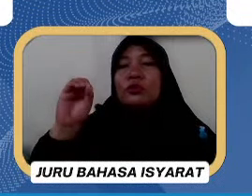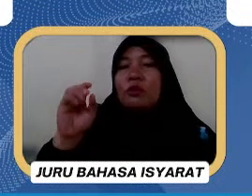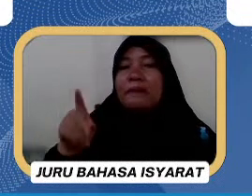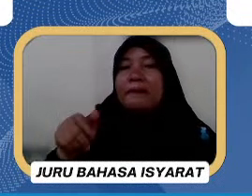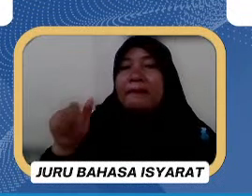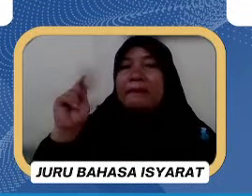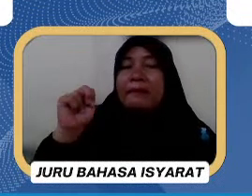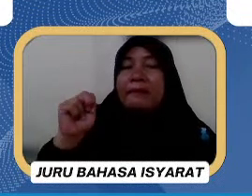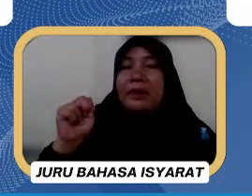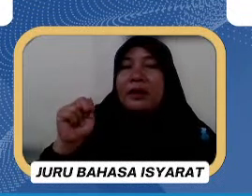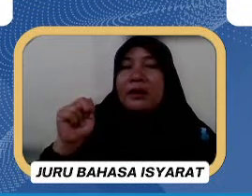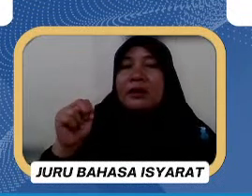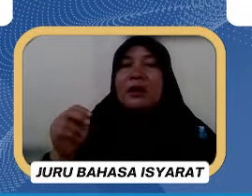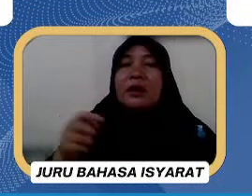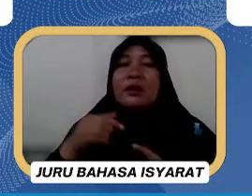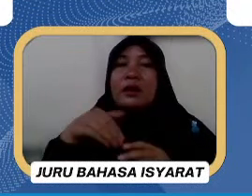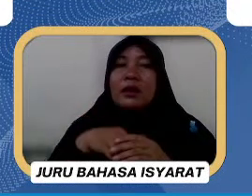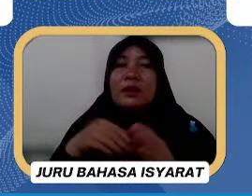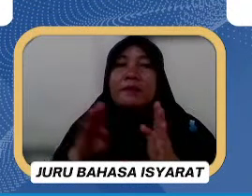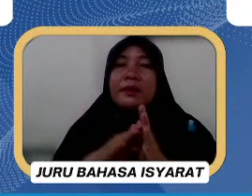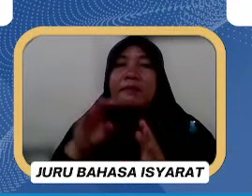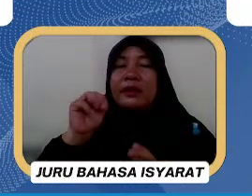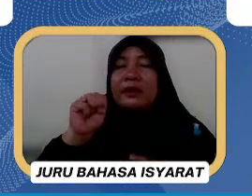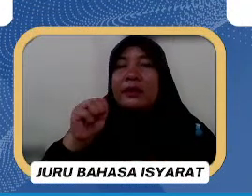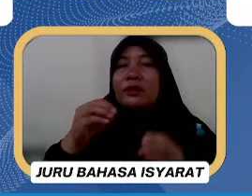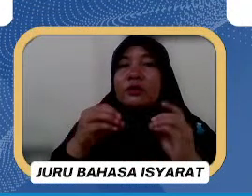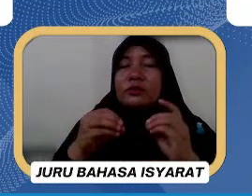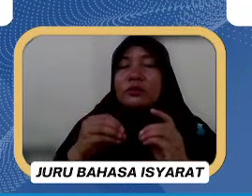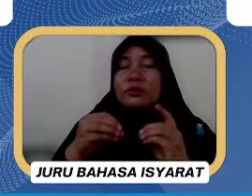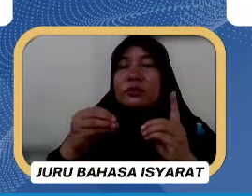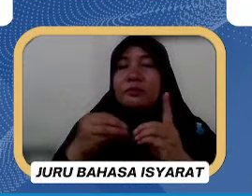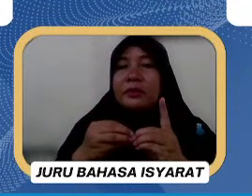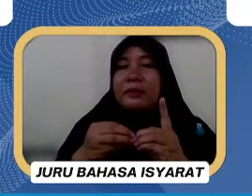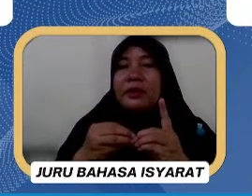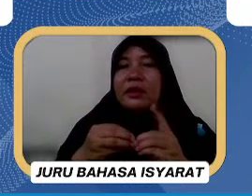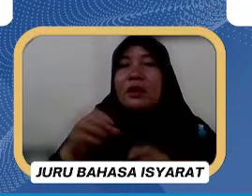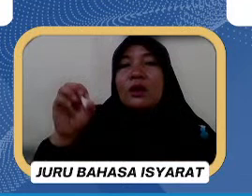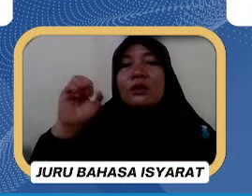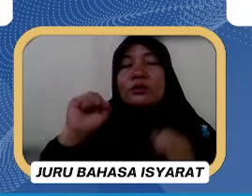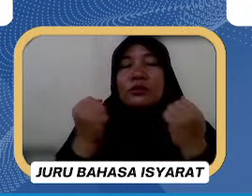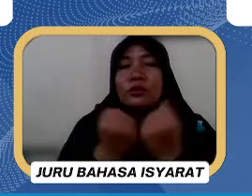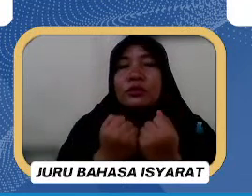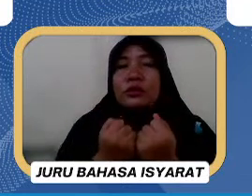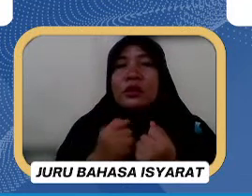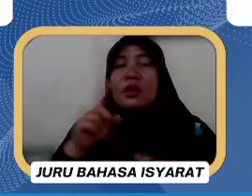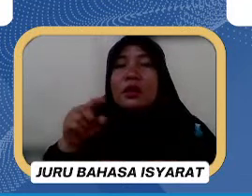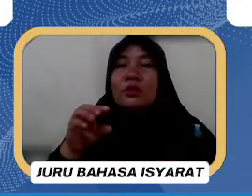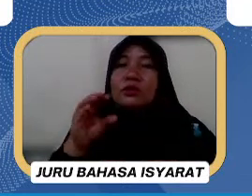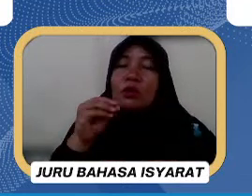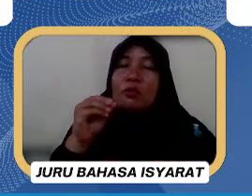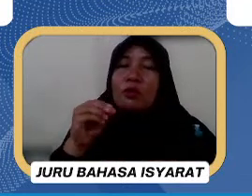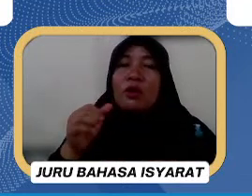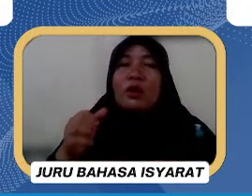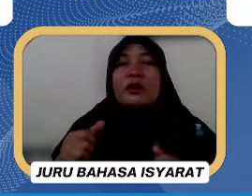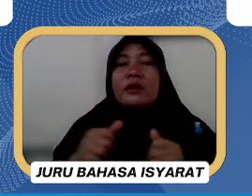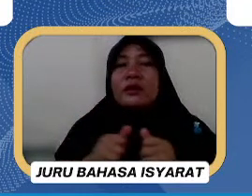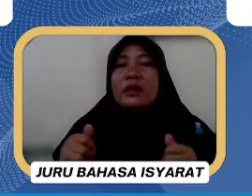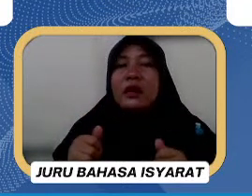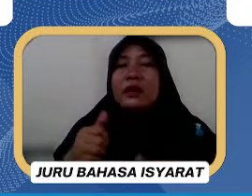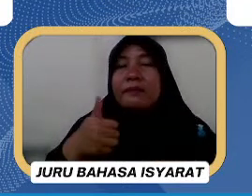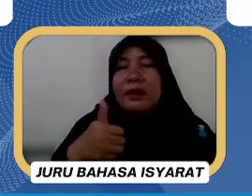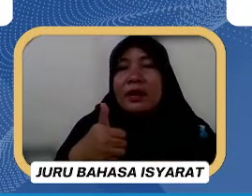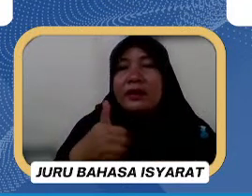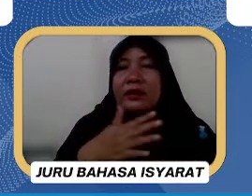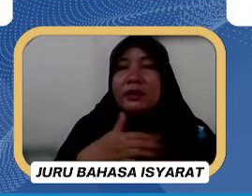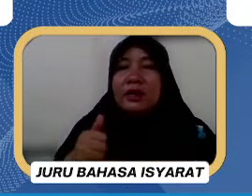yang kebenarannya belum pasti ditentukan ya teman-teman, dan menggunakan bahasa yang baik dan benar itu wajib